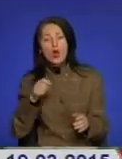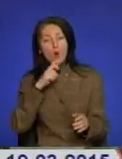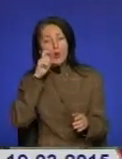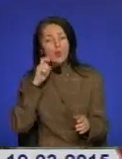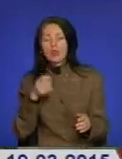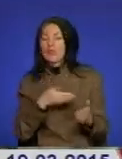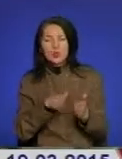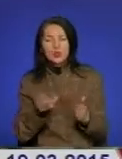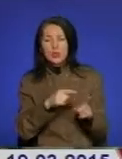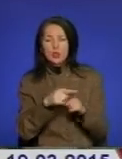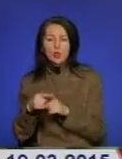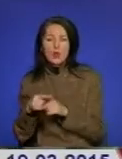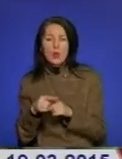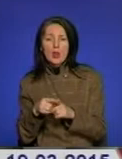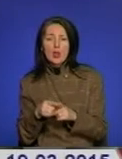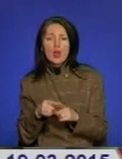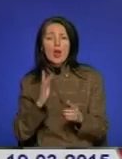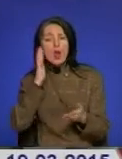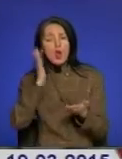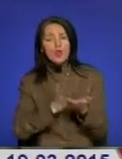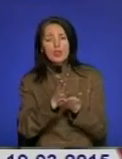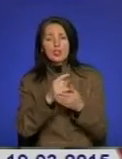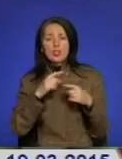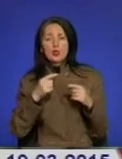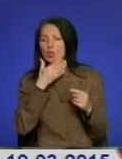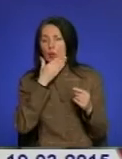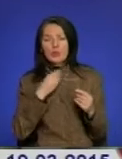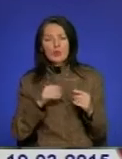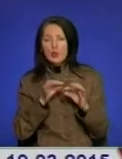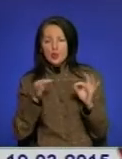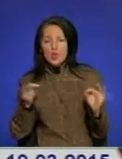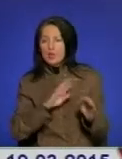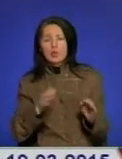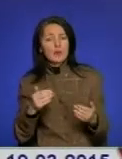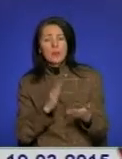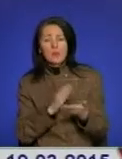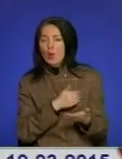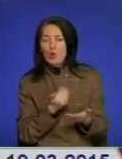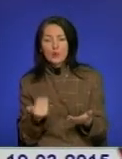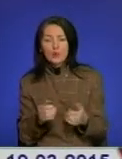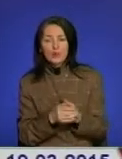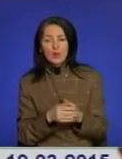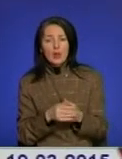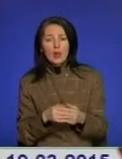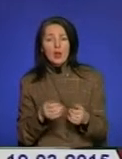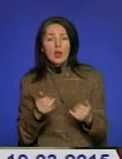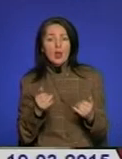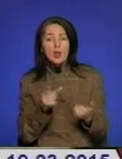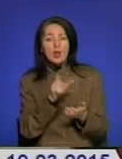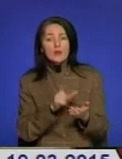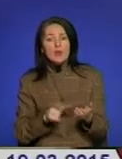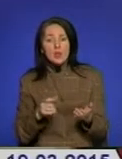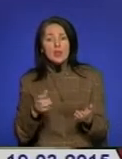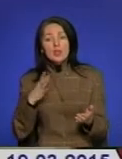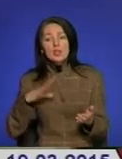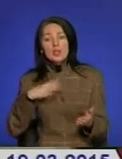ношу». Сьогодні учасники заходу зачитали свої улюблені вірші Ліни Костенко. Чекаю дня, коли собі скажу,